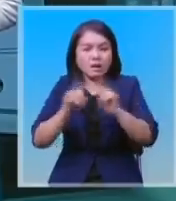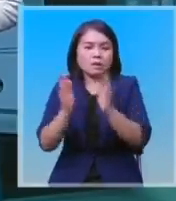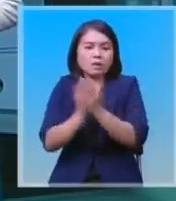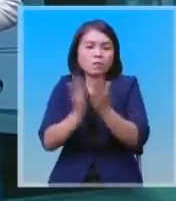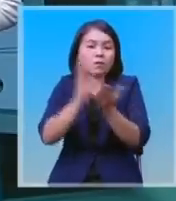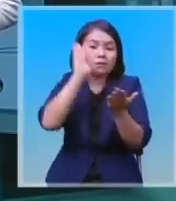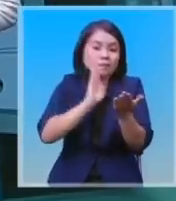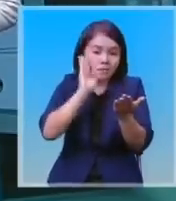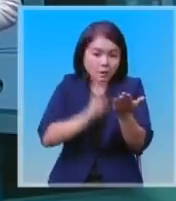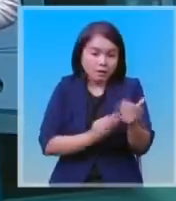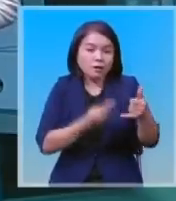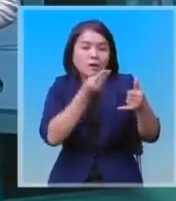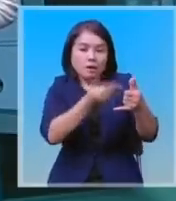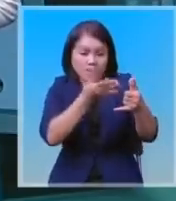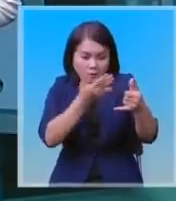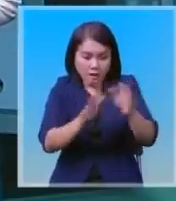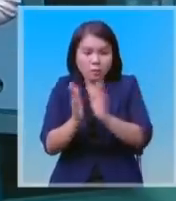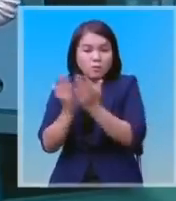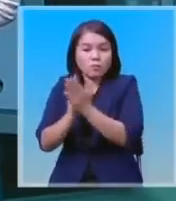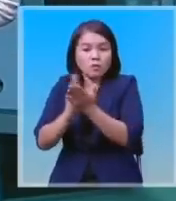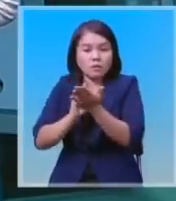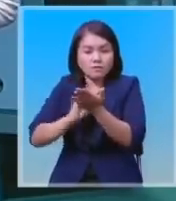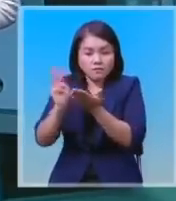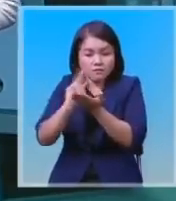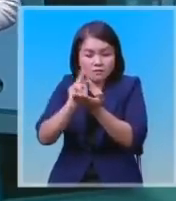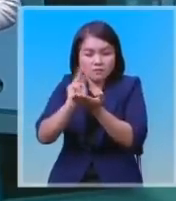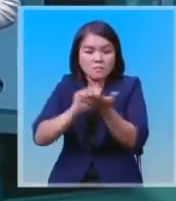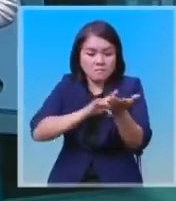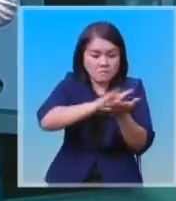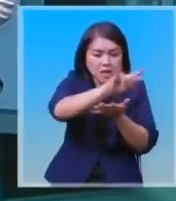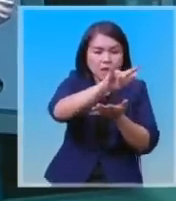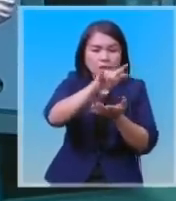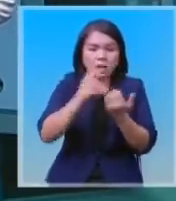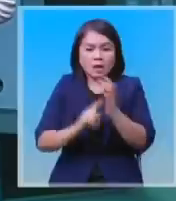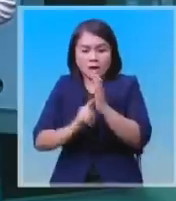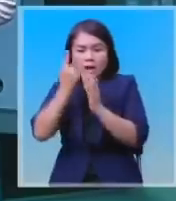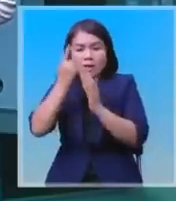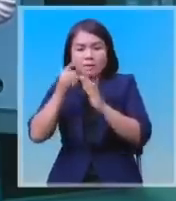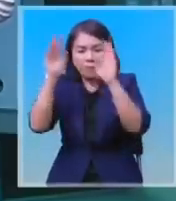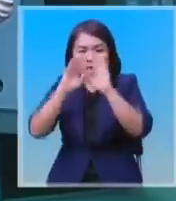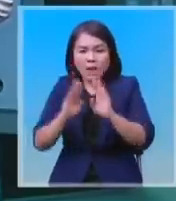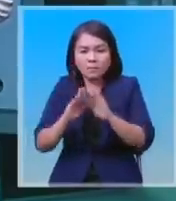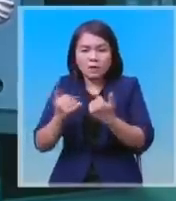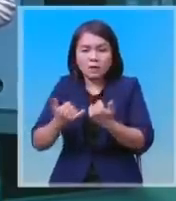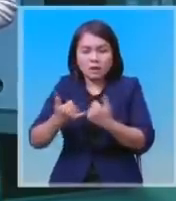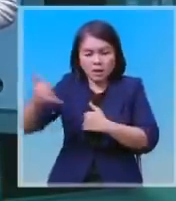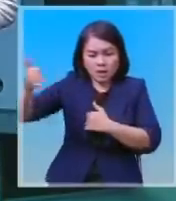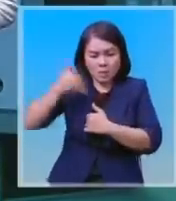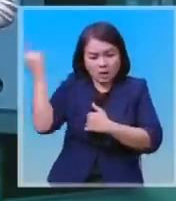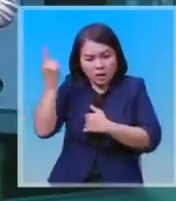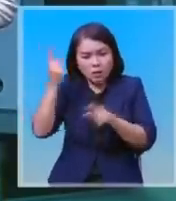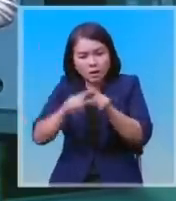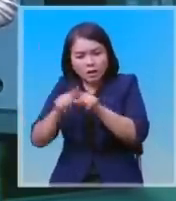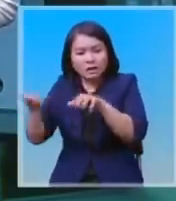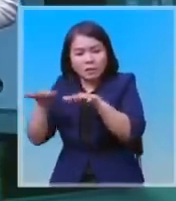ก็จะมีข้อมูลออกมาว่าวีซ่าที่เขามีเนี่ยตอนแรกนะบอกว่าเป็นวีซิเตอร ์ วีซ่า ครับ แต่